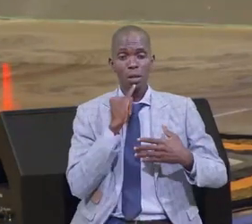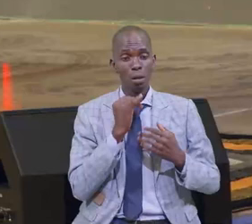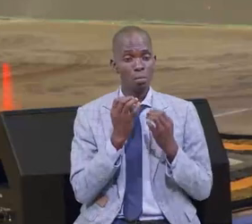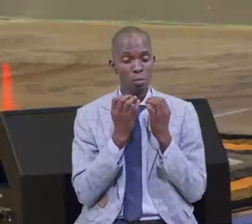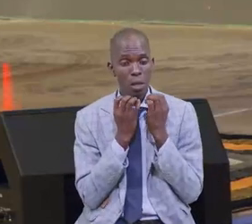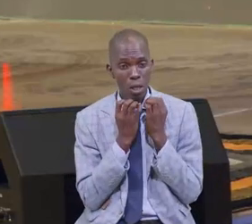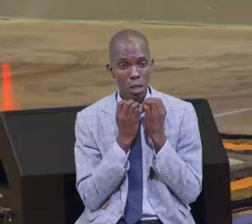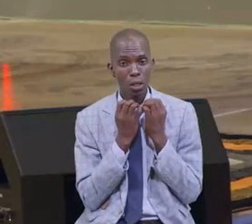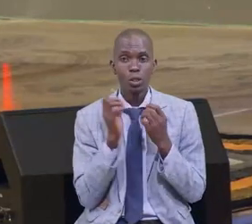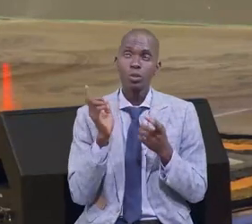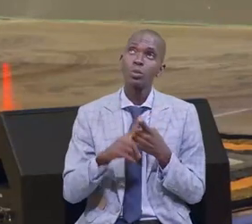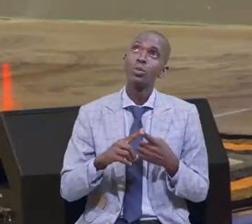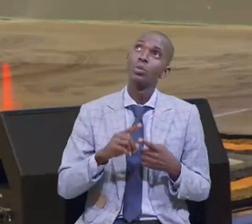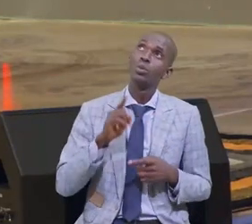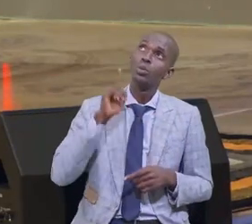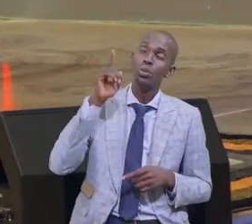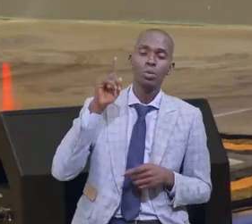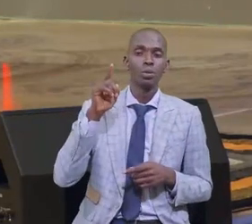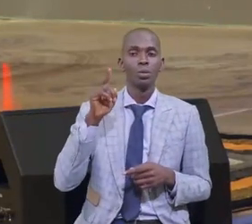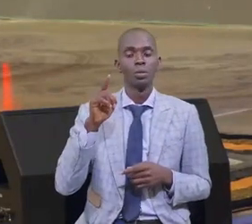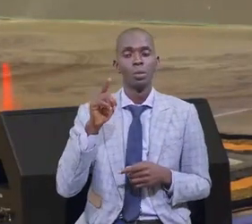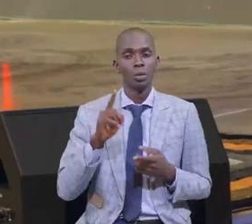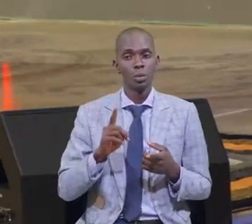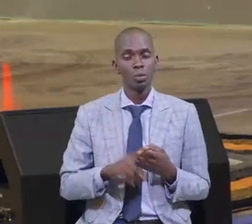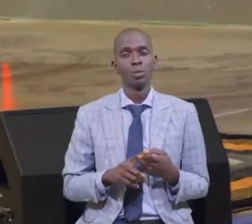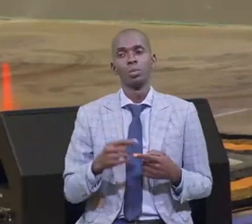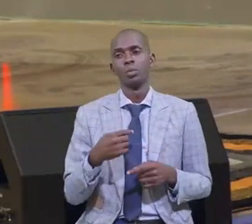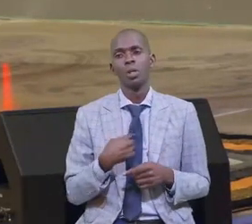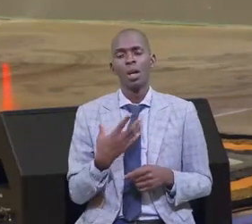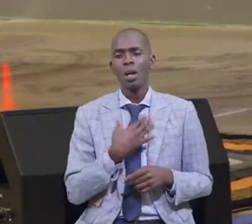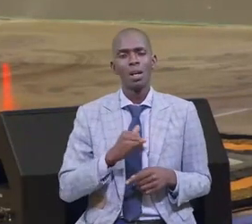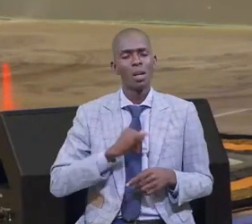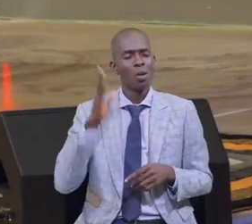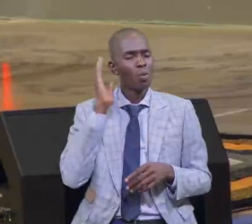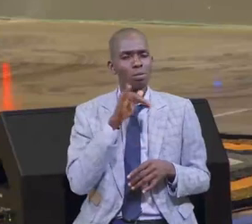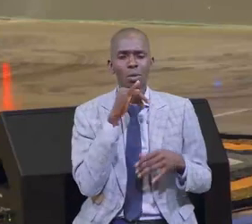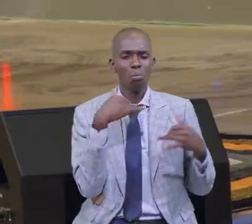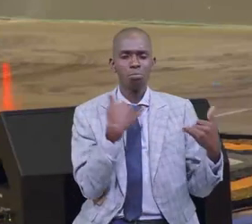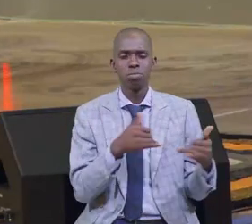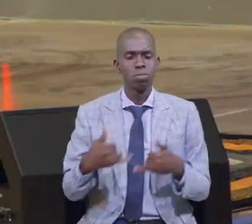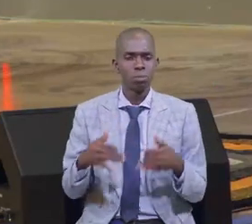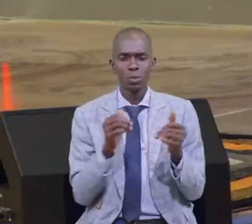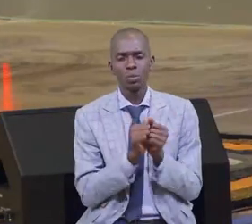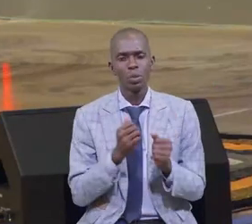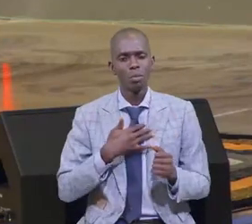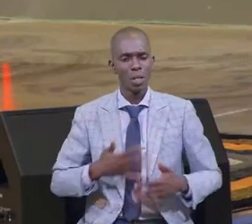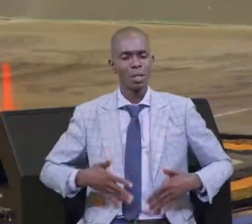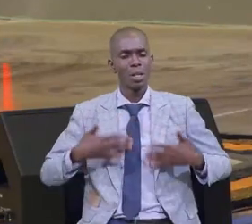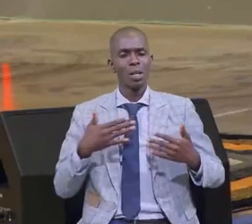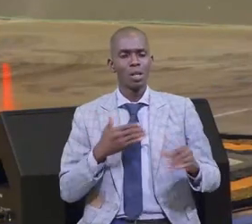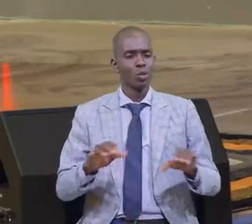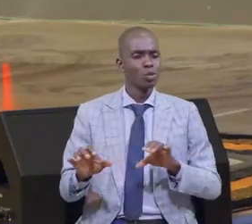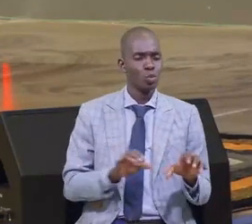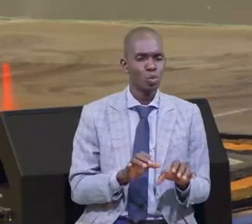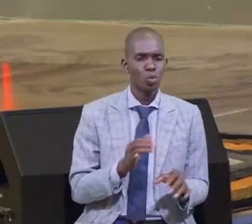vie est précieuse. Ma vie est précieuse à toi et à moi. Je ne vais pas jouer avec ma